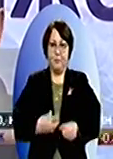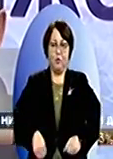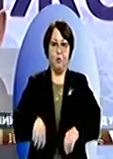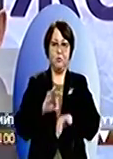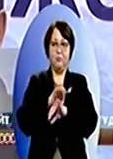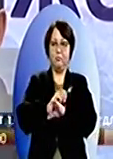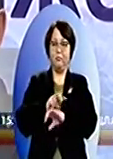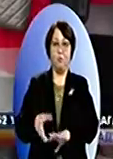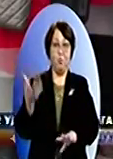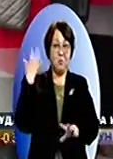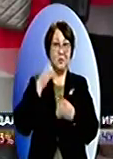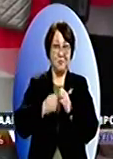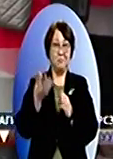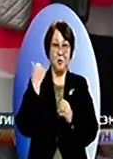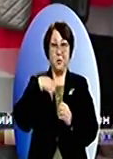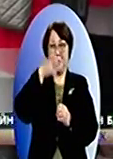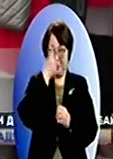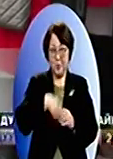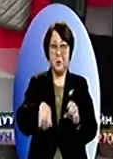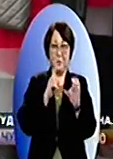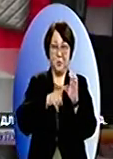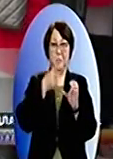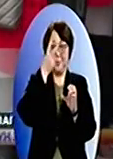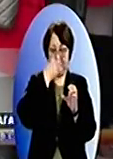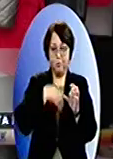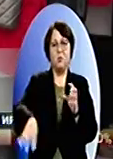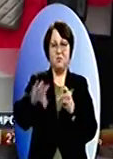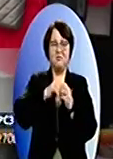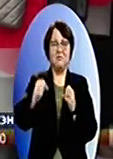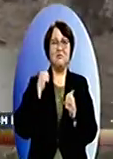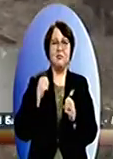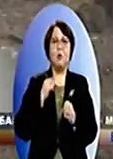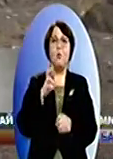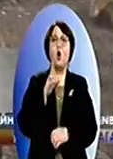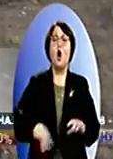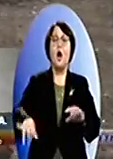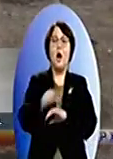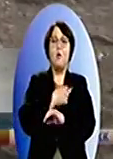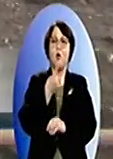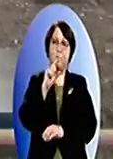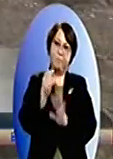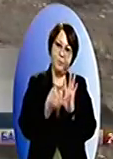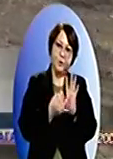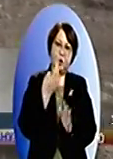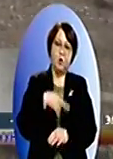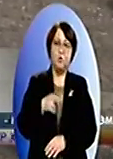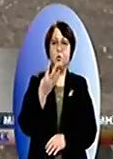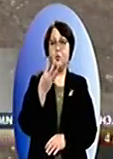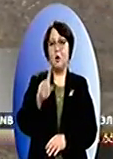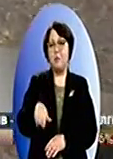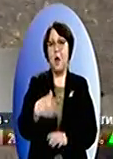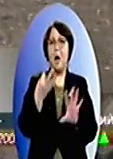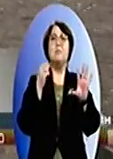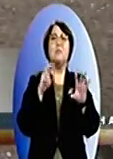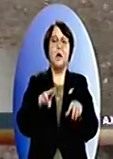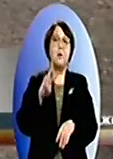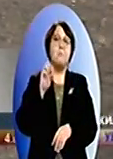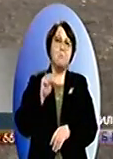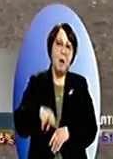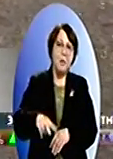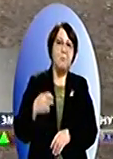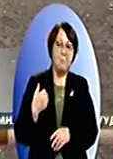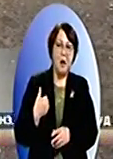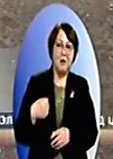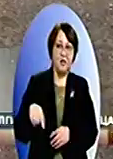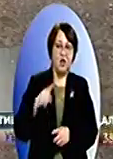бидний хийж чаддаг ажил. Баян-Хонгор аймаг 2017 онд 4.8 сая толгой мал тооллуулсан. Энэ нь өмнөх оноос өссөн